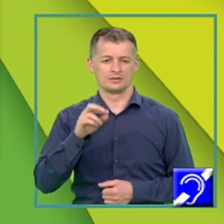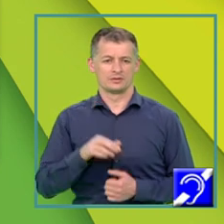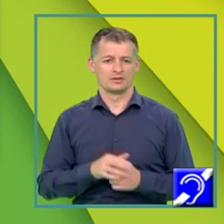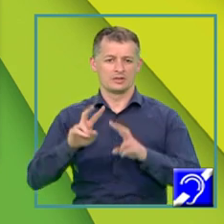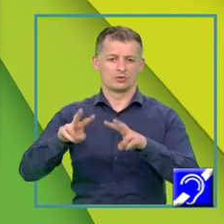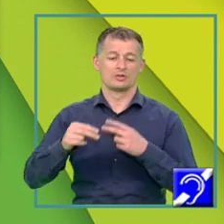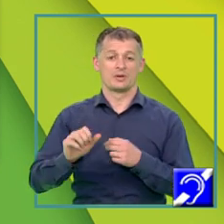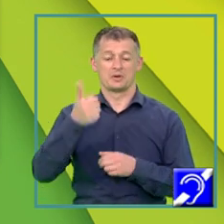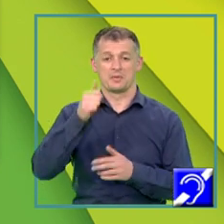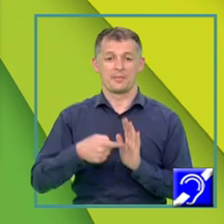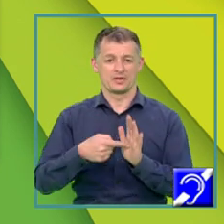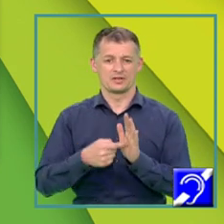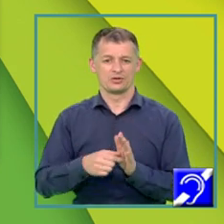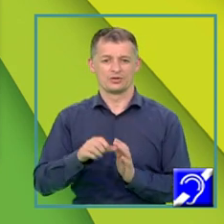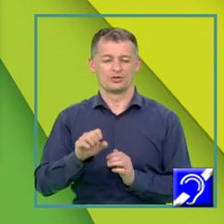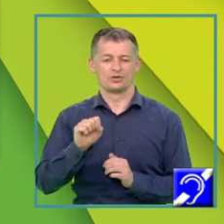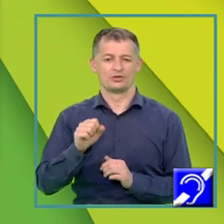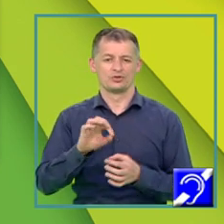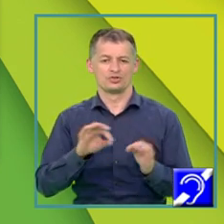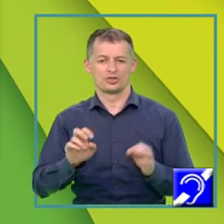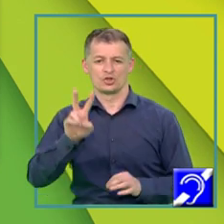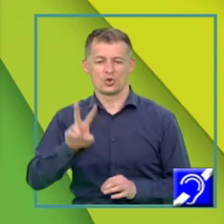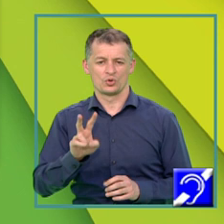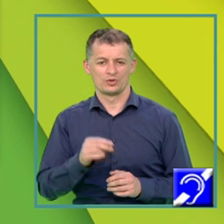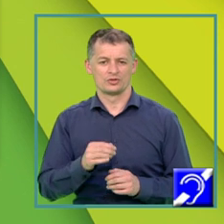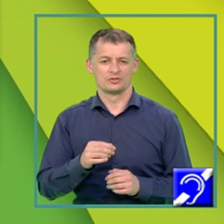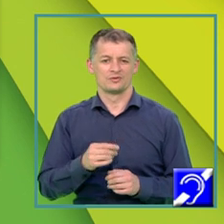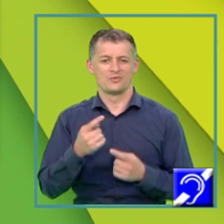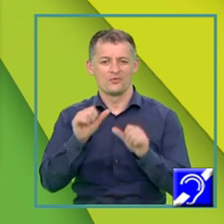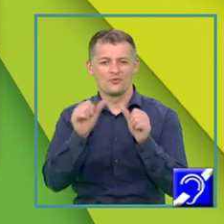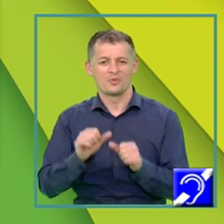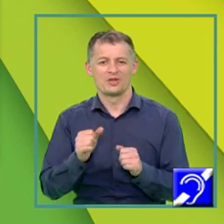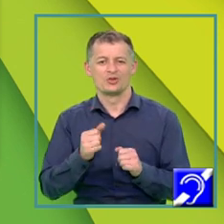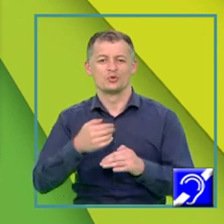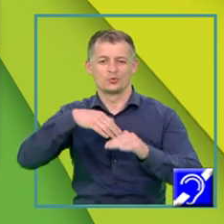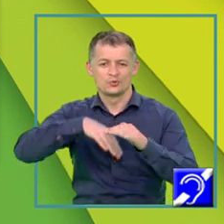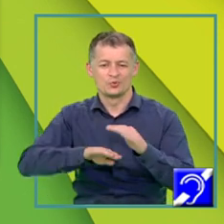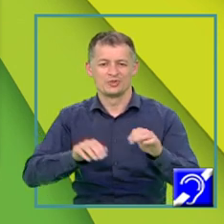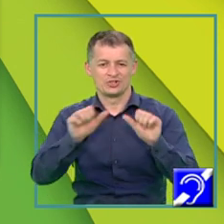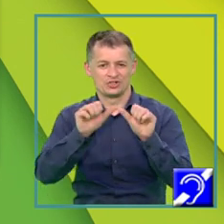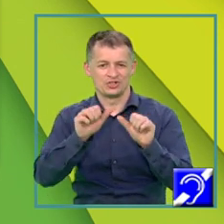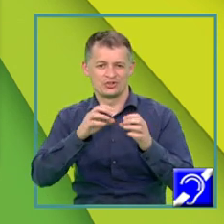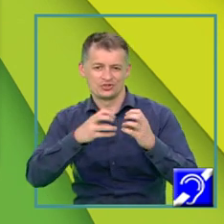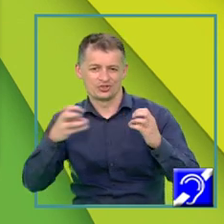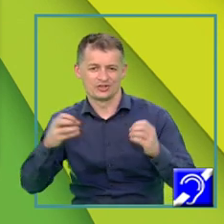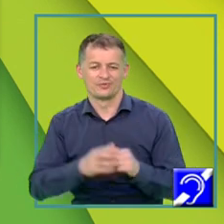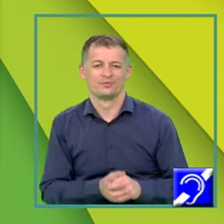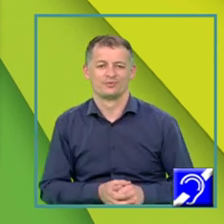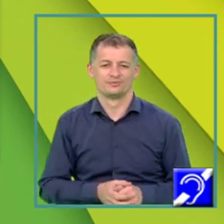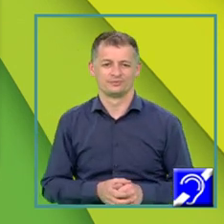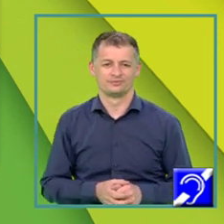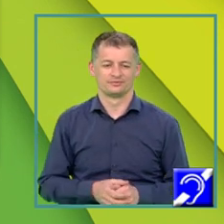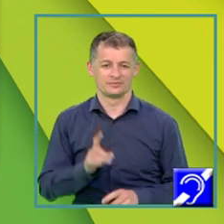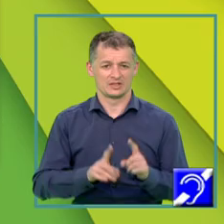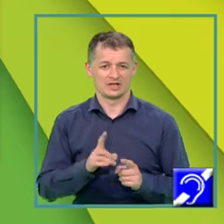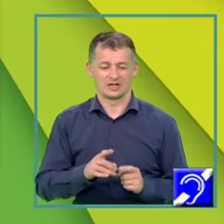a lui schiller doi sub formă de sub șir al lui șir 1 din nou în cazul în care șir